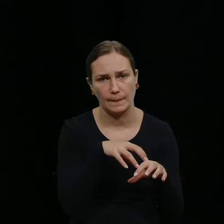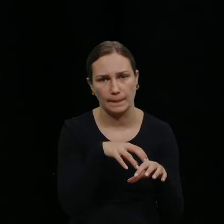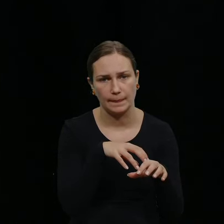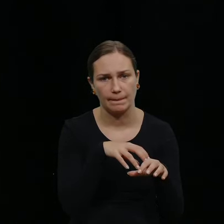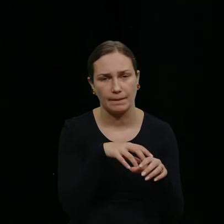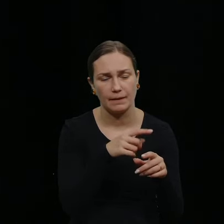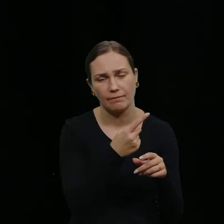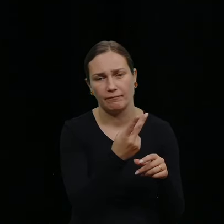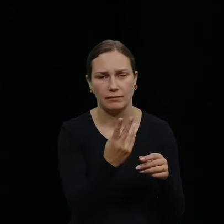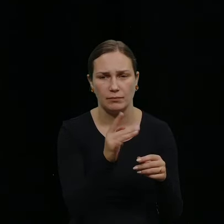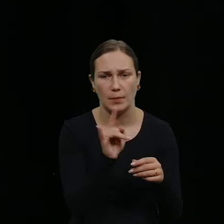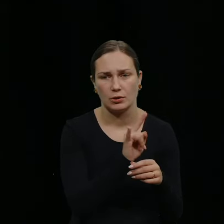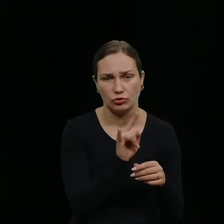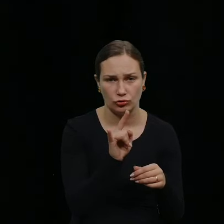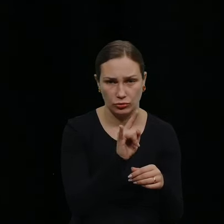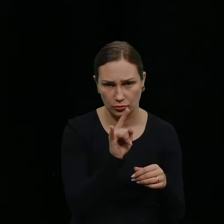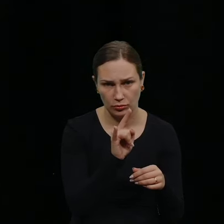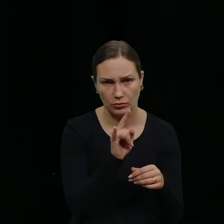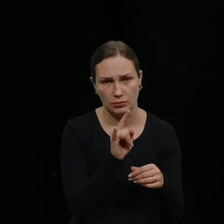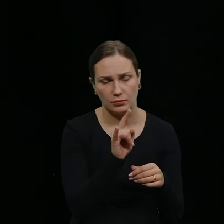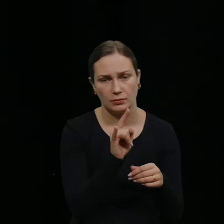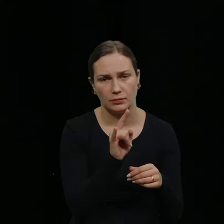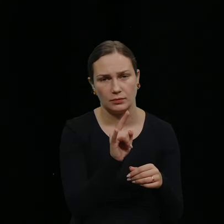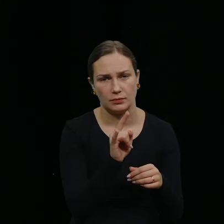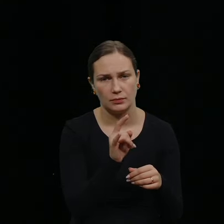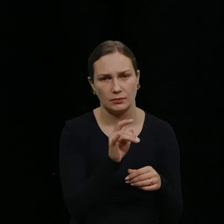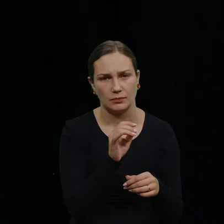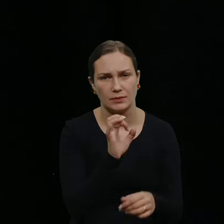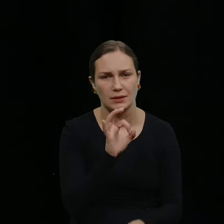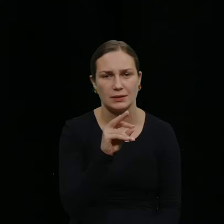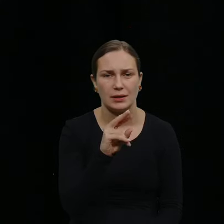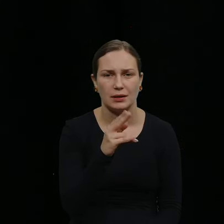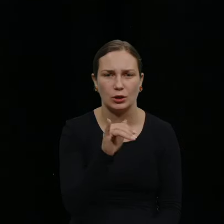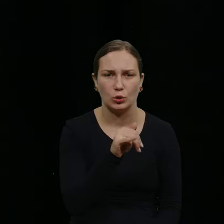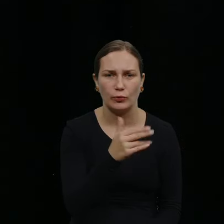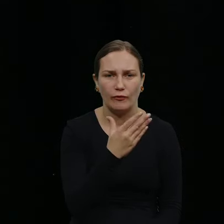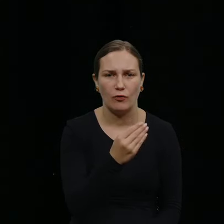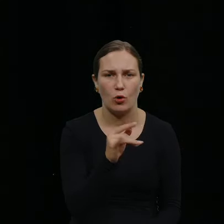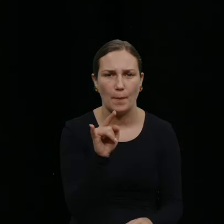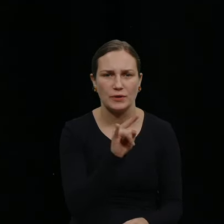keliom bažnyčiom, galim prisiminti Seikinių bažnyčią, kuri buvo